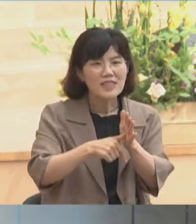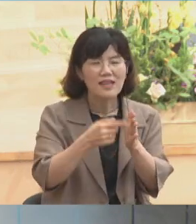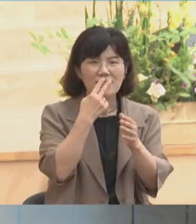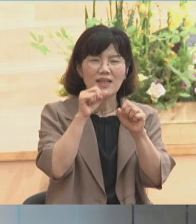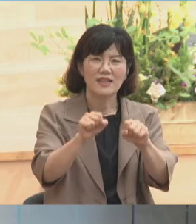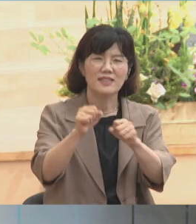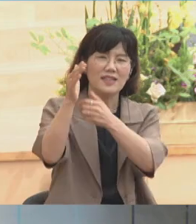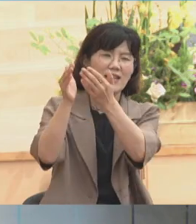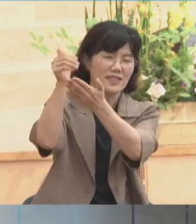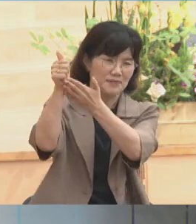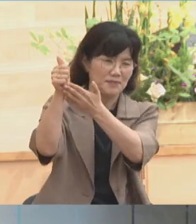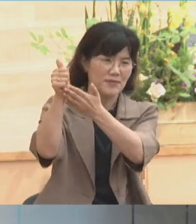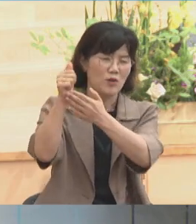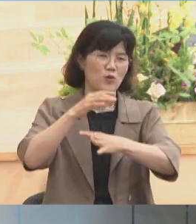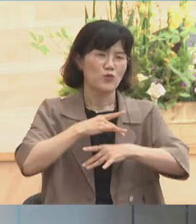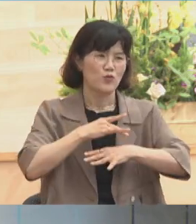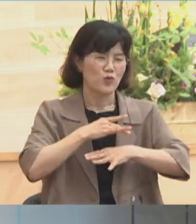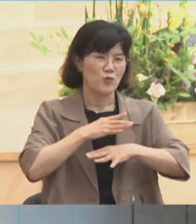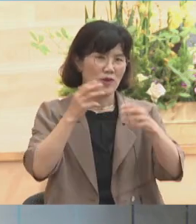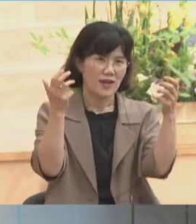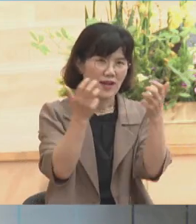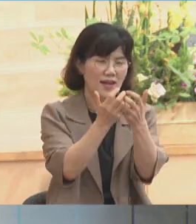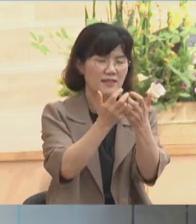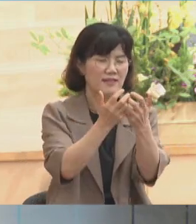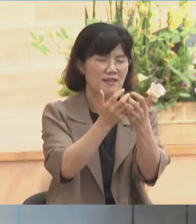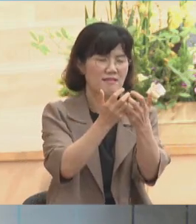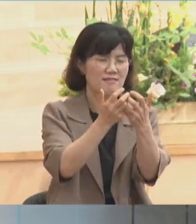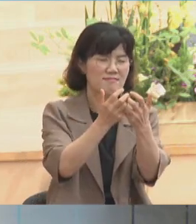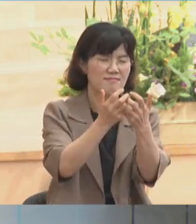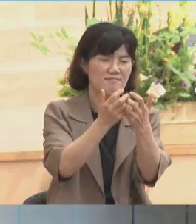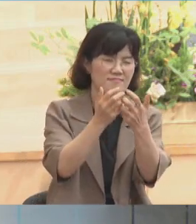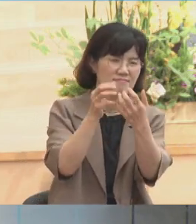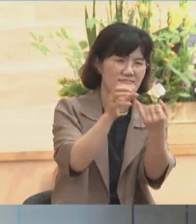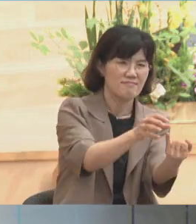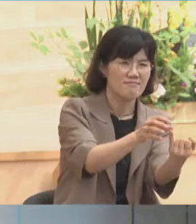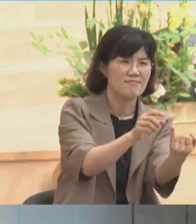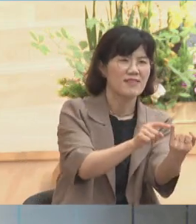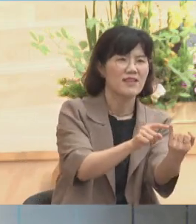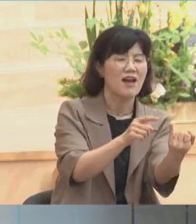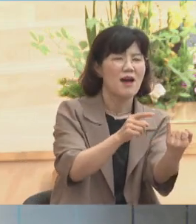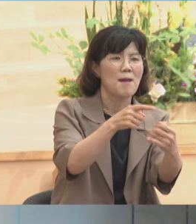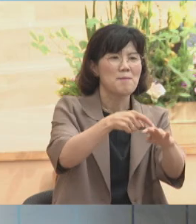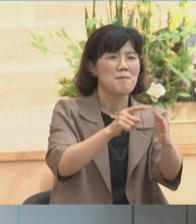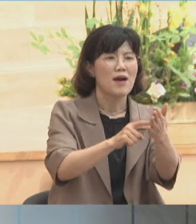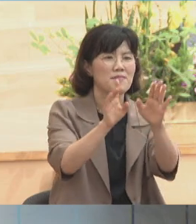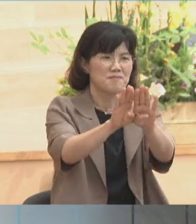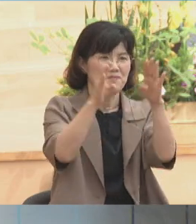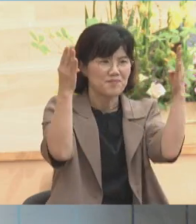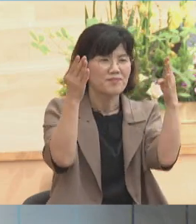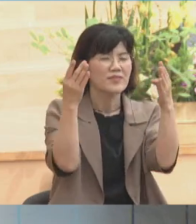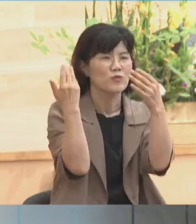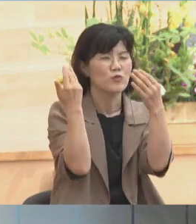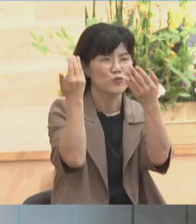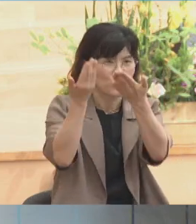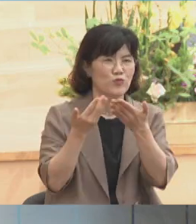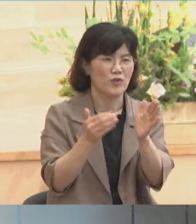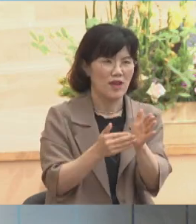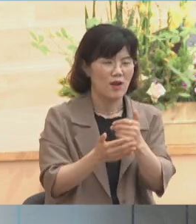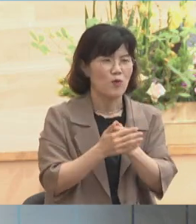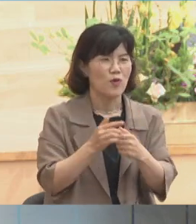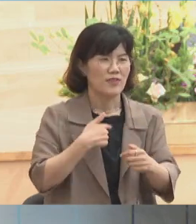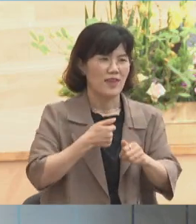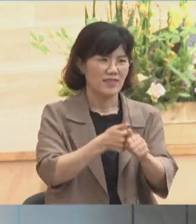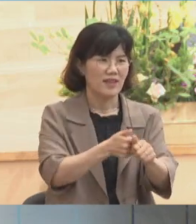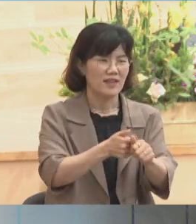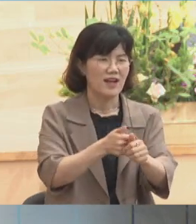살아계신 하나님은 두려움으로 가득 차 단단히 닫혀져 있던 엄마의 마음 문을 여셨고 저를 따라 영접